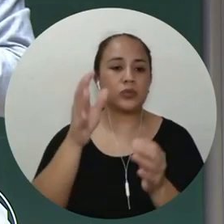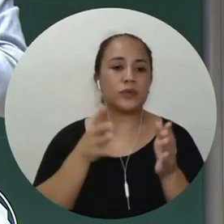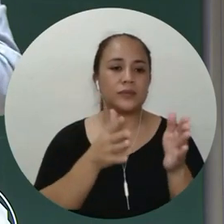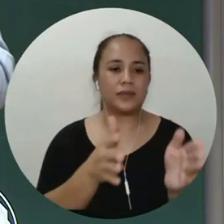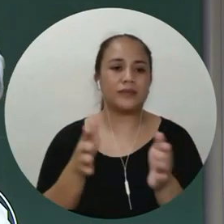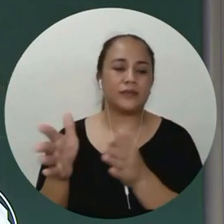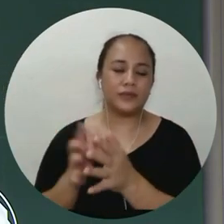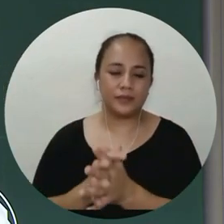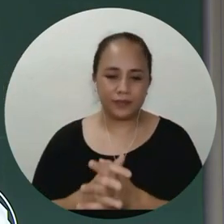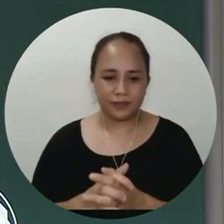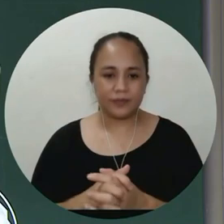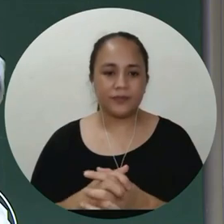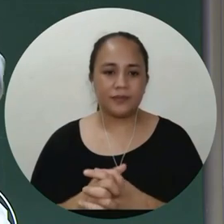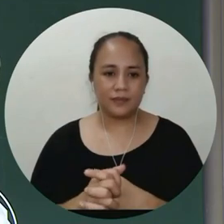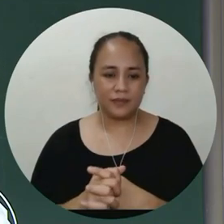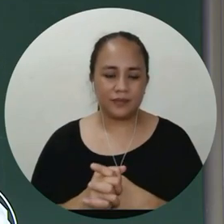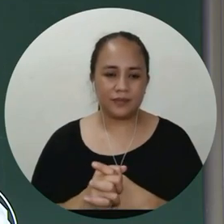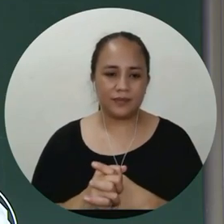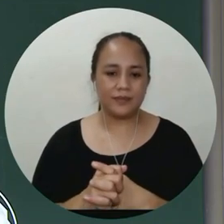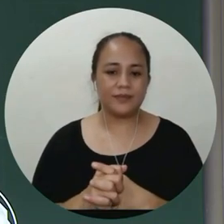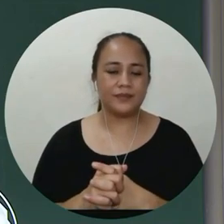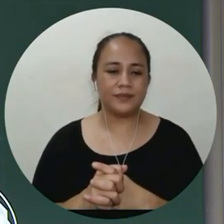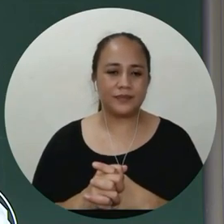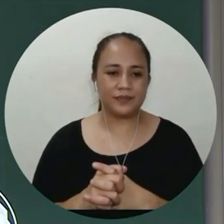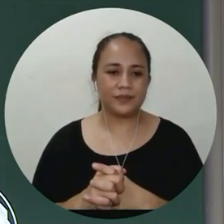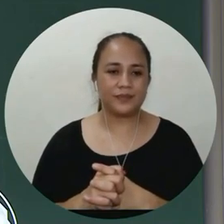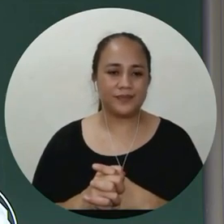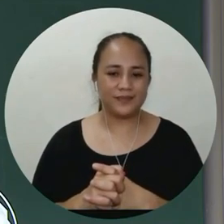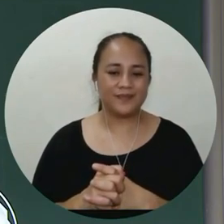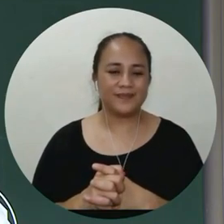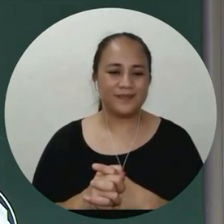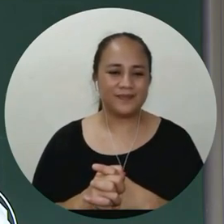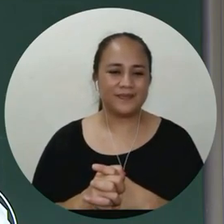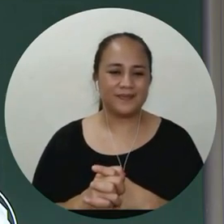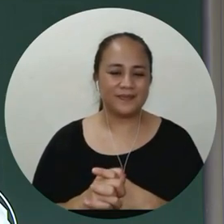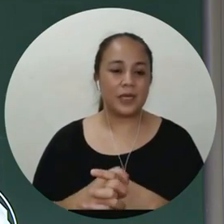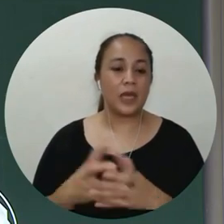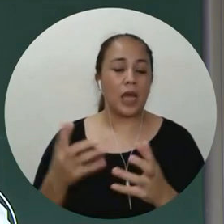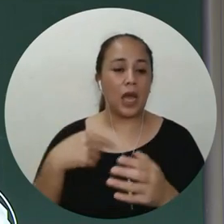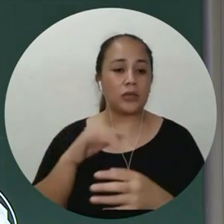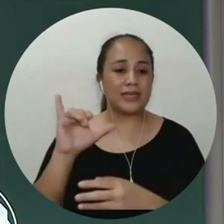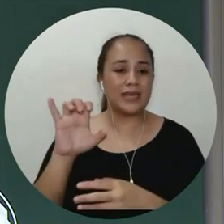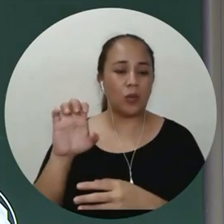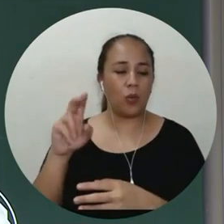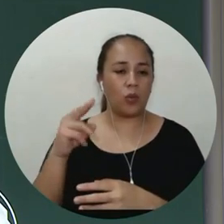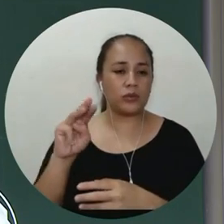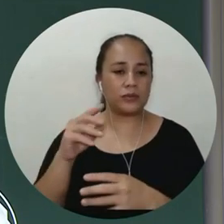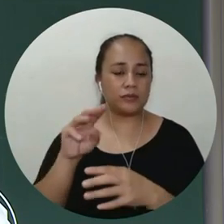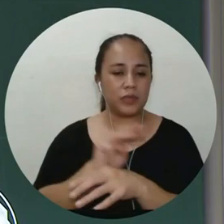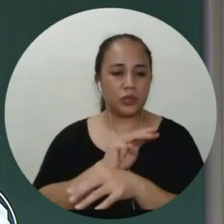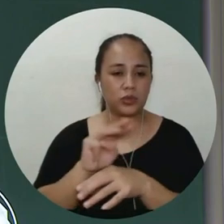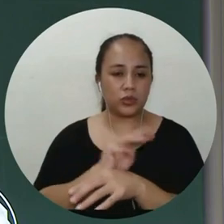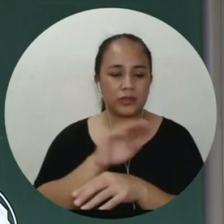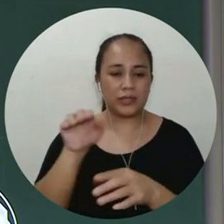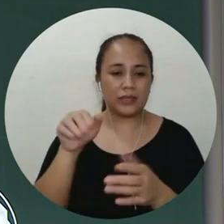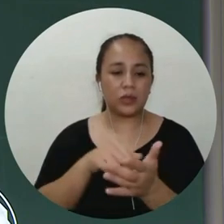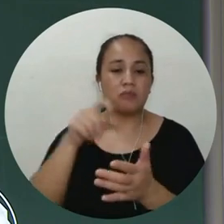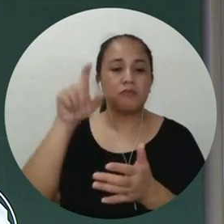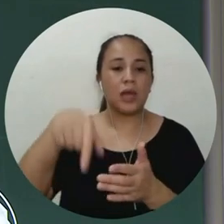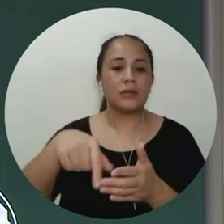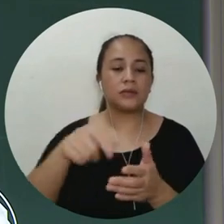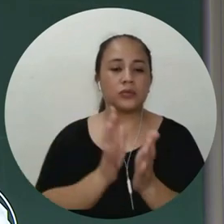이 LTS 하는 그 이 예원 선교센터가 플랫폼이 돼야 돼. So our Yewon Mission Center must become the platform. 그